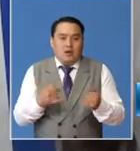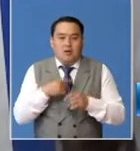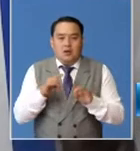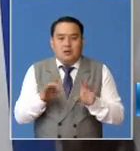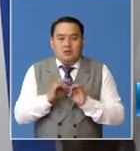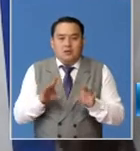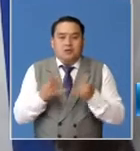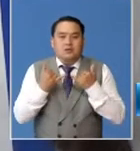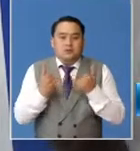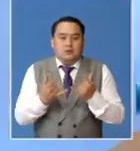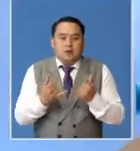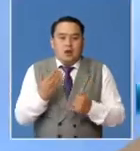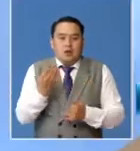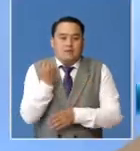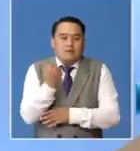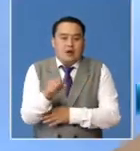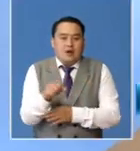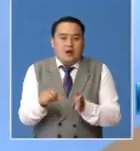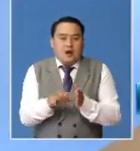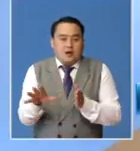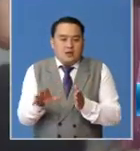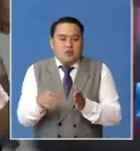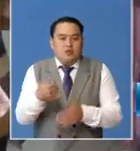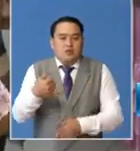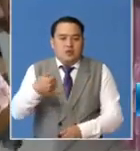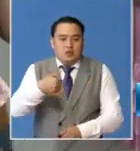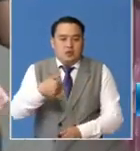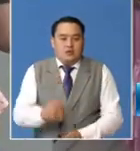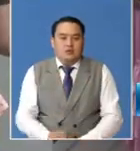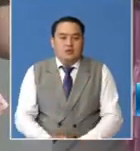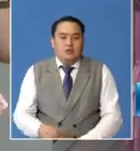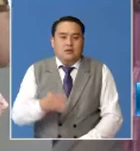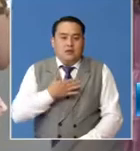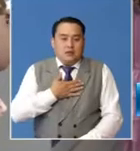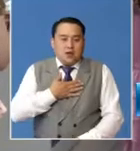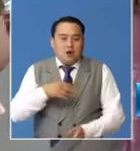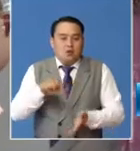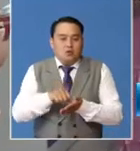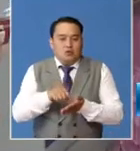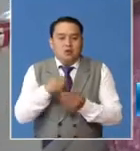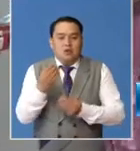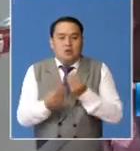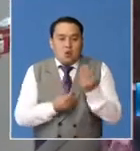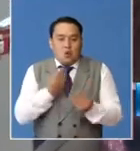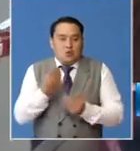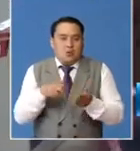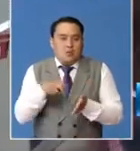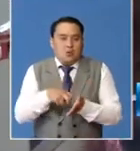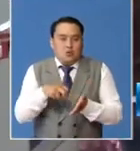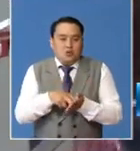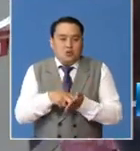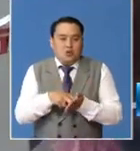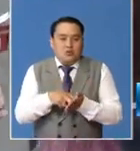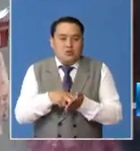женщина. Сегодня она выиграла электронный чайник. Я участвовала в розыгрыше от Казпочты.